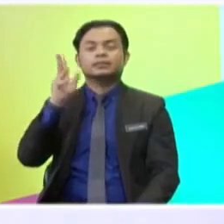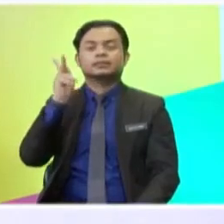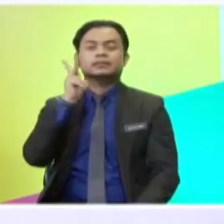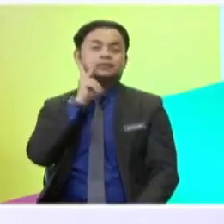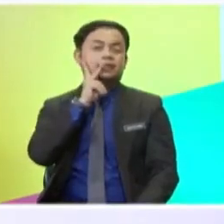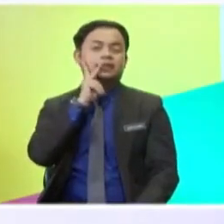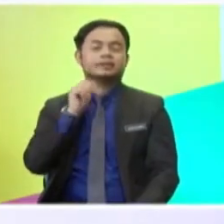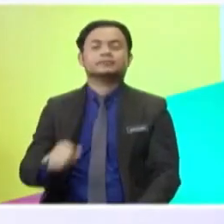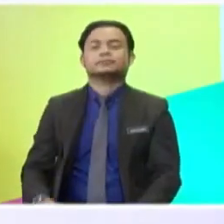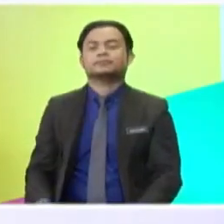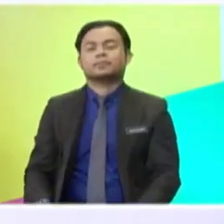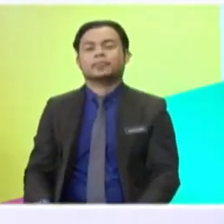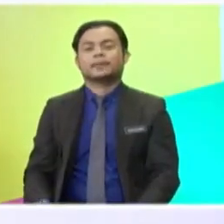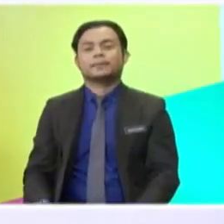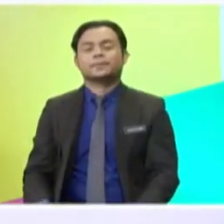Okey.